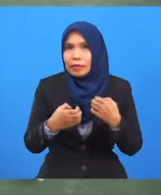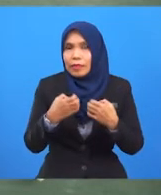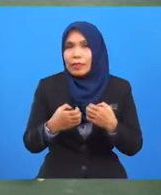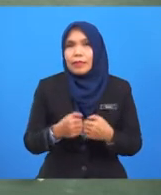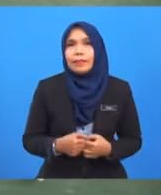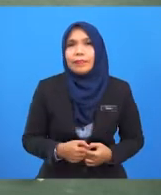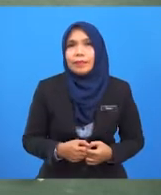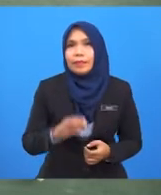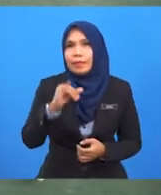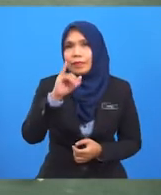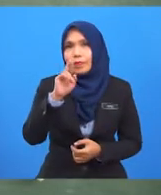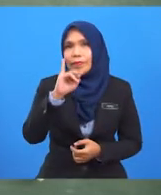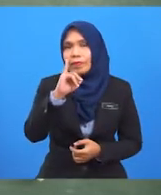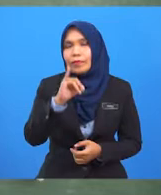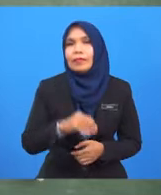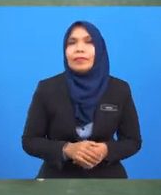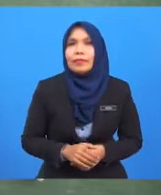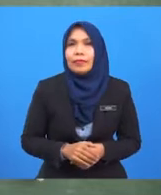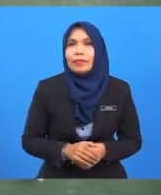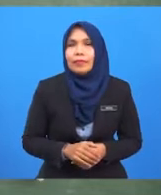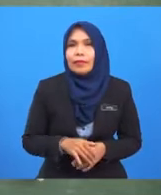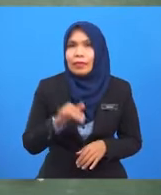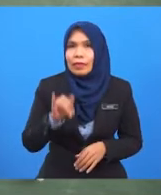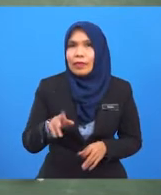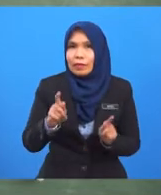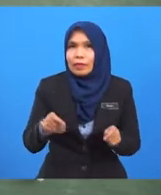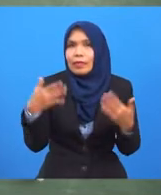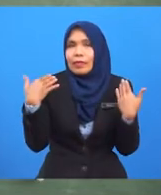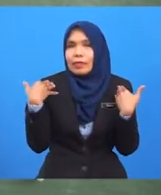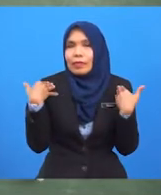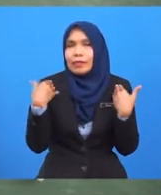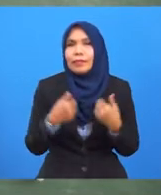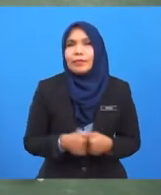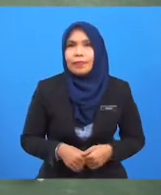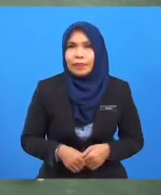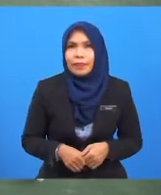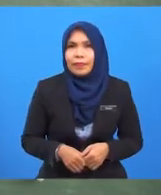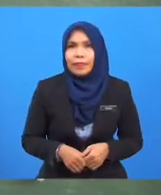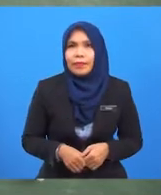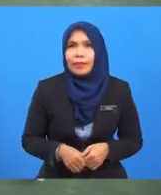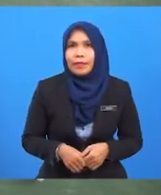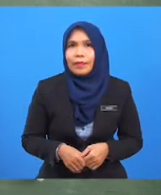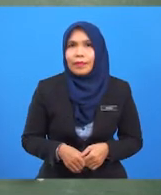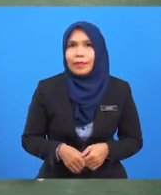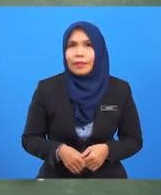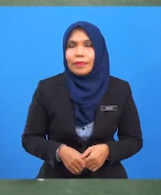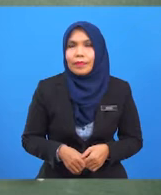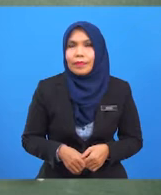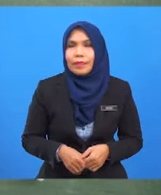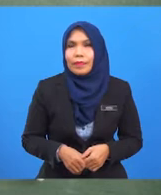Ciri-ciri penting yang perlu ada pada sebuah mesin ialah tahan